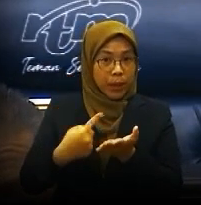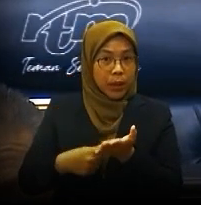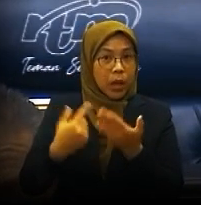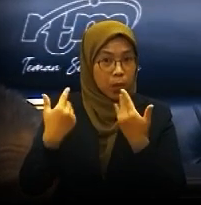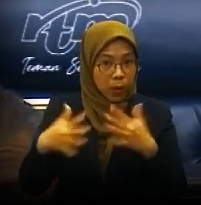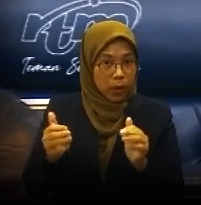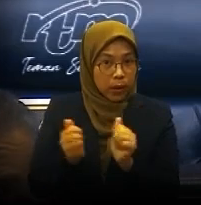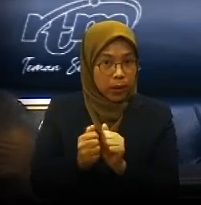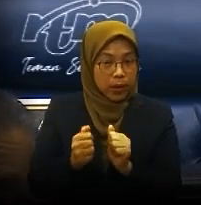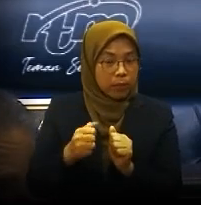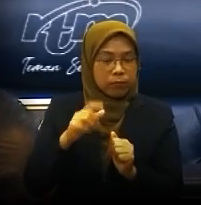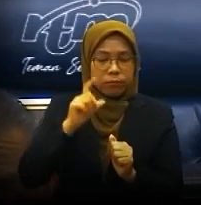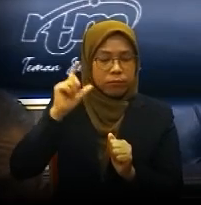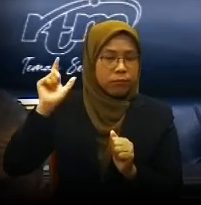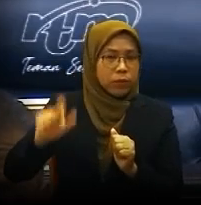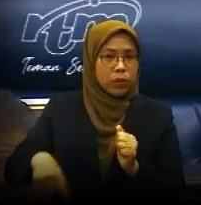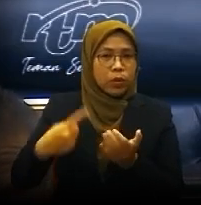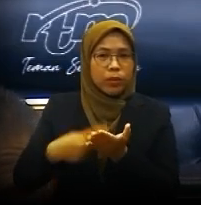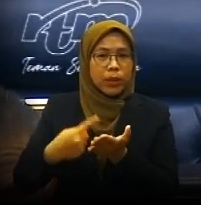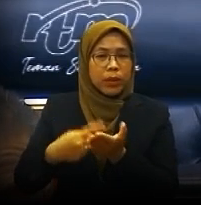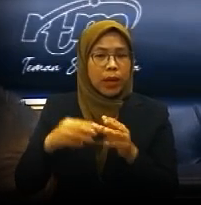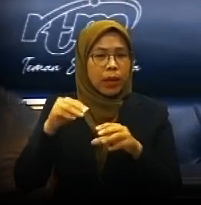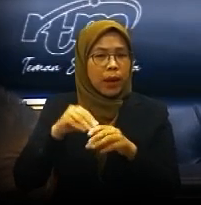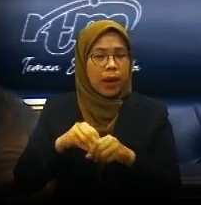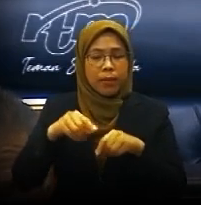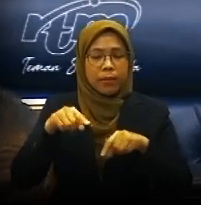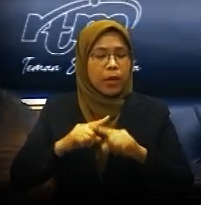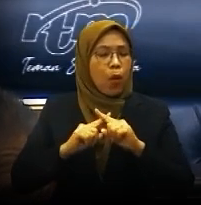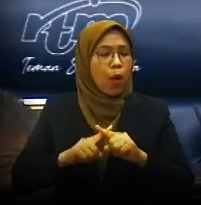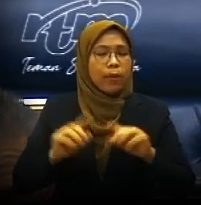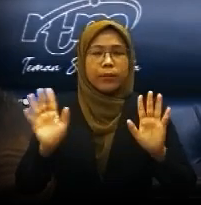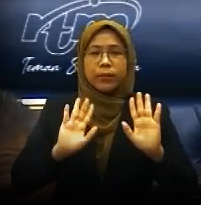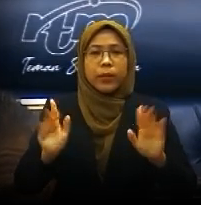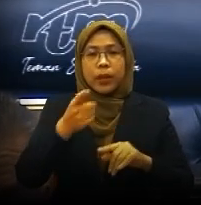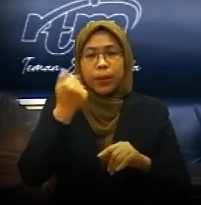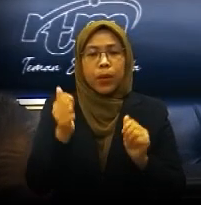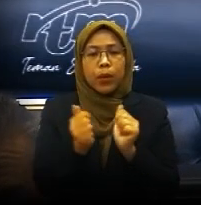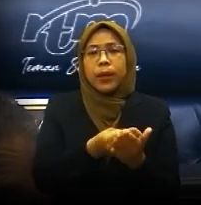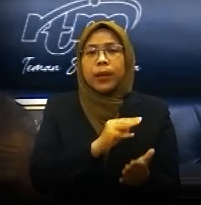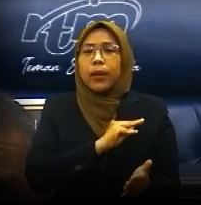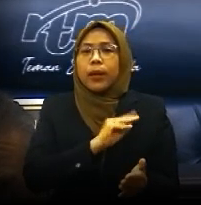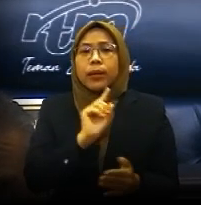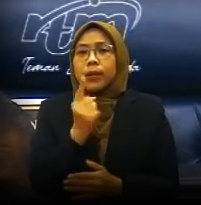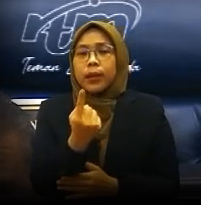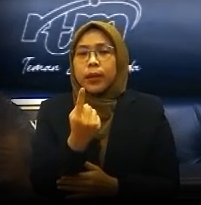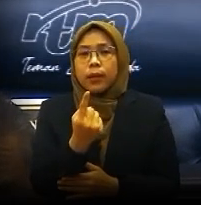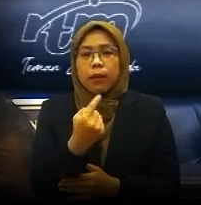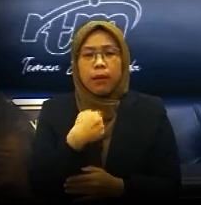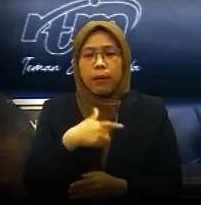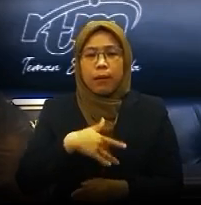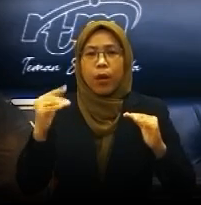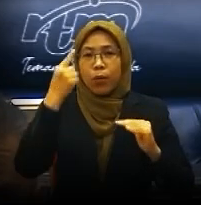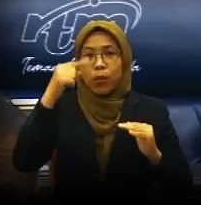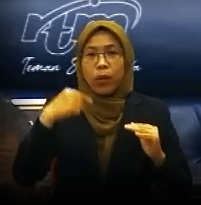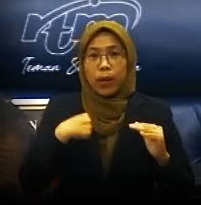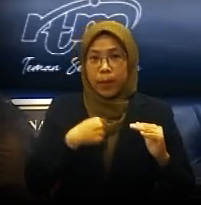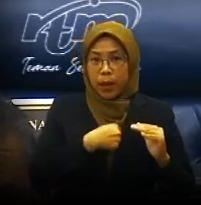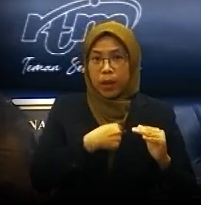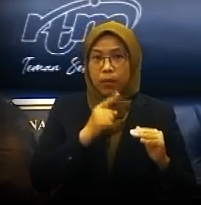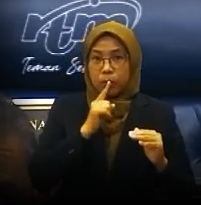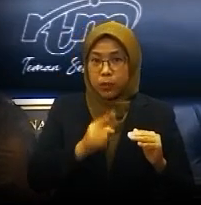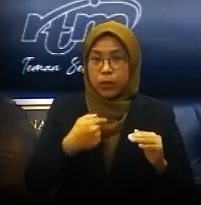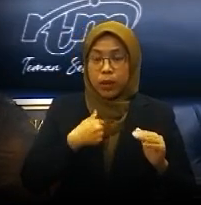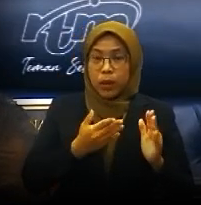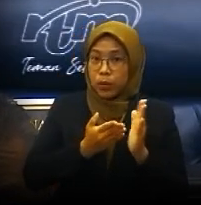ni? Dia kata ini tak perlu bincang dalam kabinet, hanya dengan Menteri Kewangan saja. Jadi kalau macam tu tak adil pada kami. So, itu